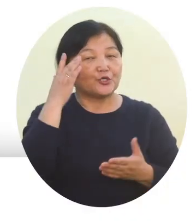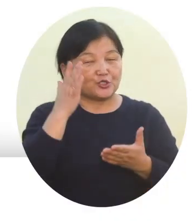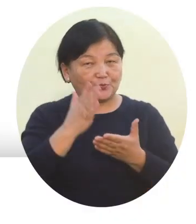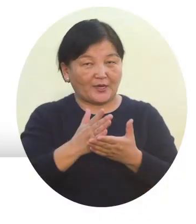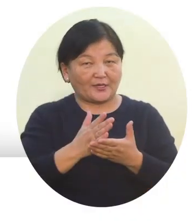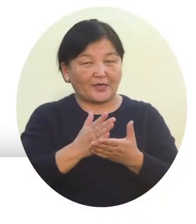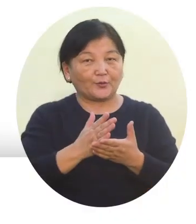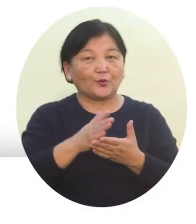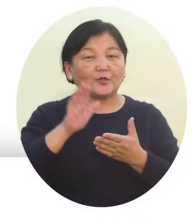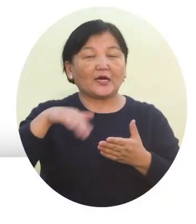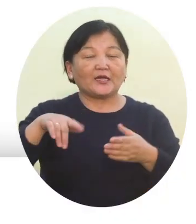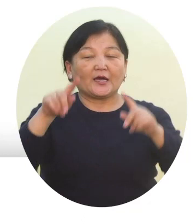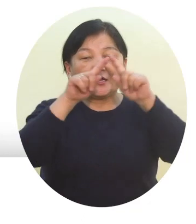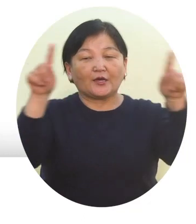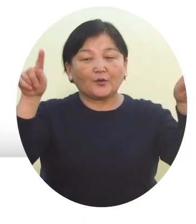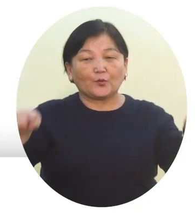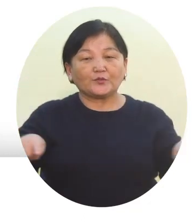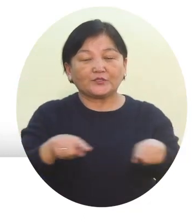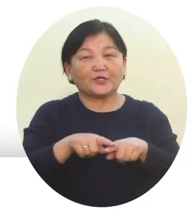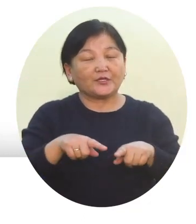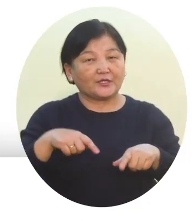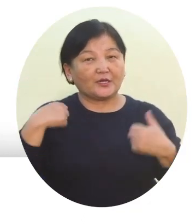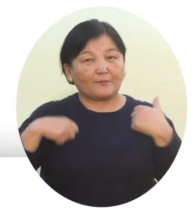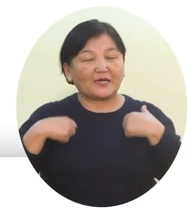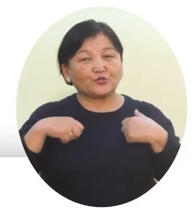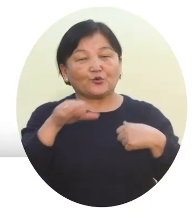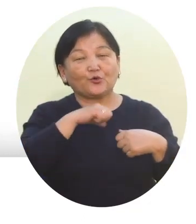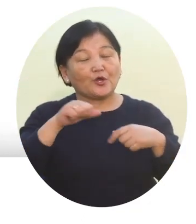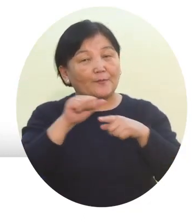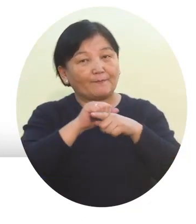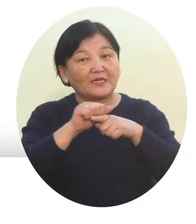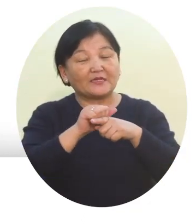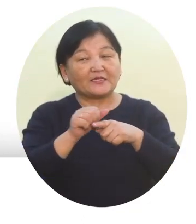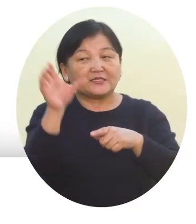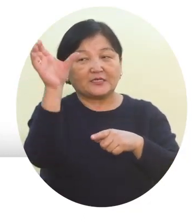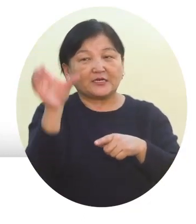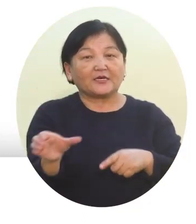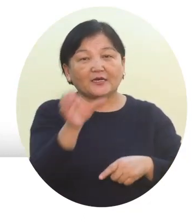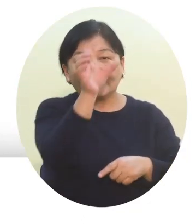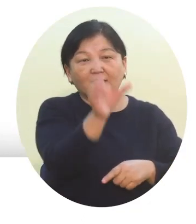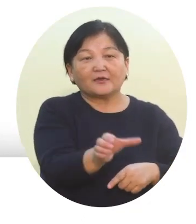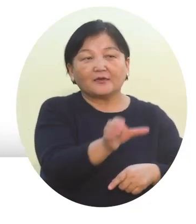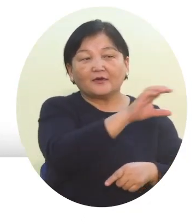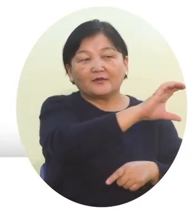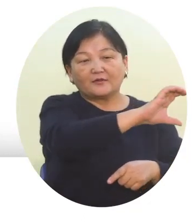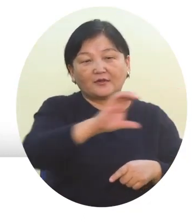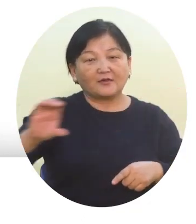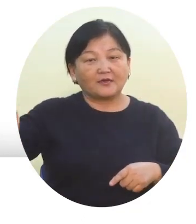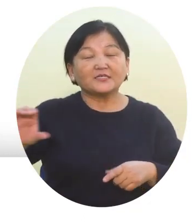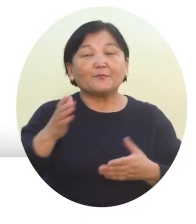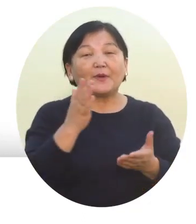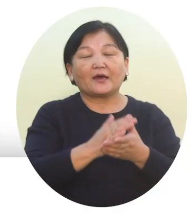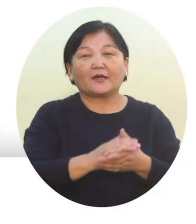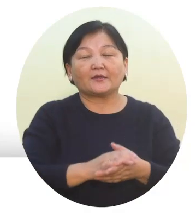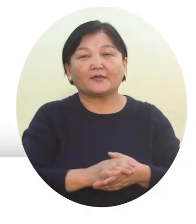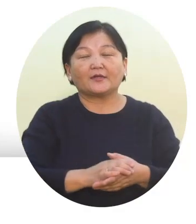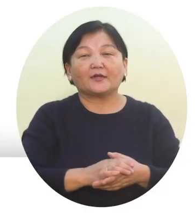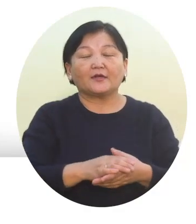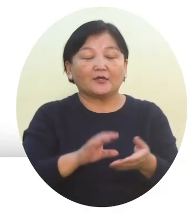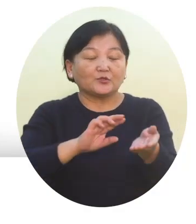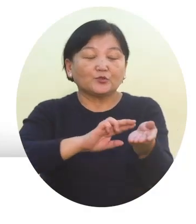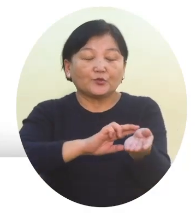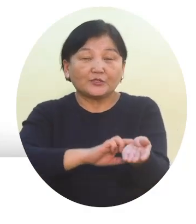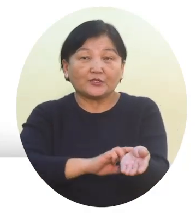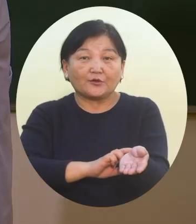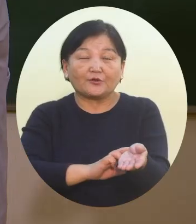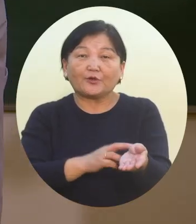за дараах үснэгтэн дээр тэмдэглүүл зүгээр болов уу гэд багш нь бэлтгэсэн байж байгаа. За тэгэхээр энэ судасны цохилт тоолох туршилтаа бол 3 удаа хийнэ. За 3